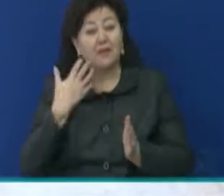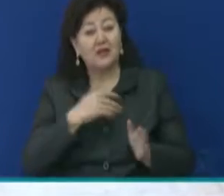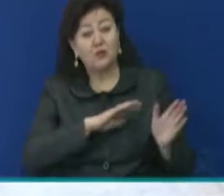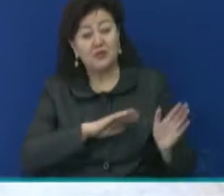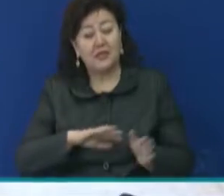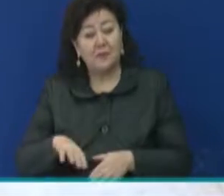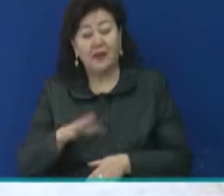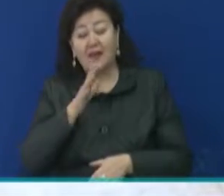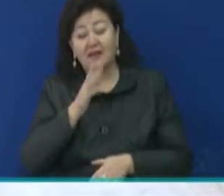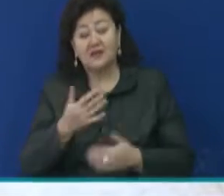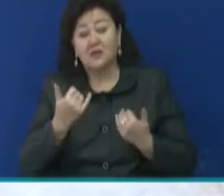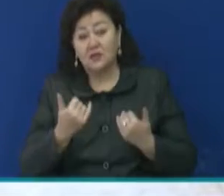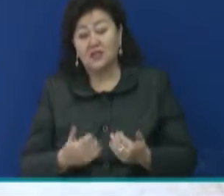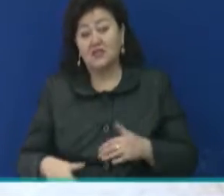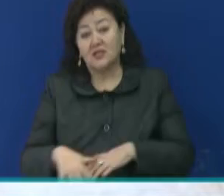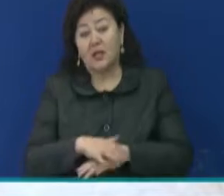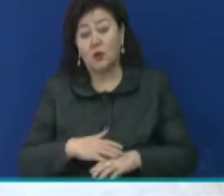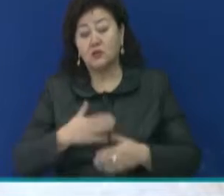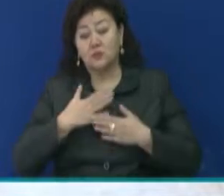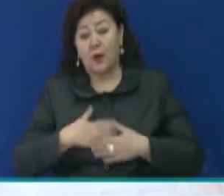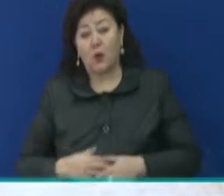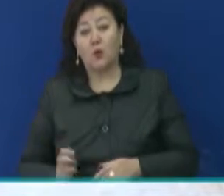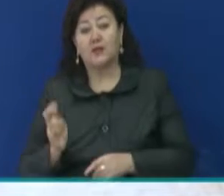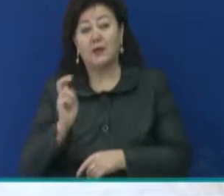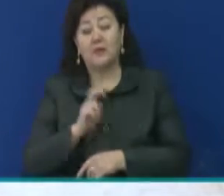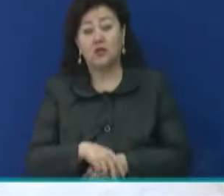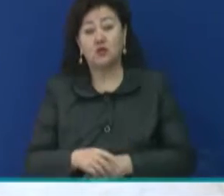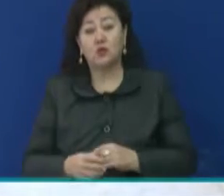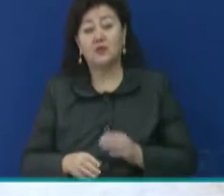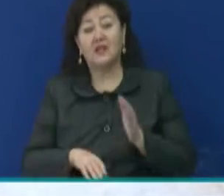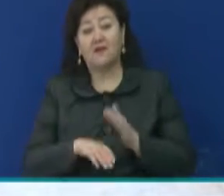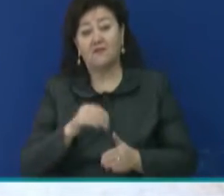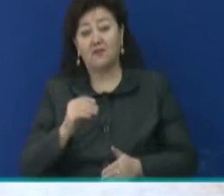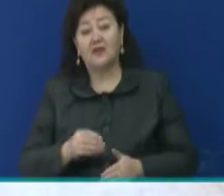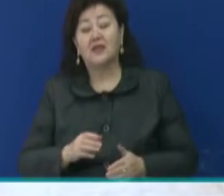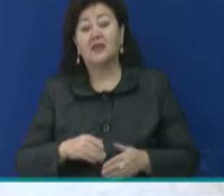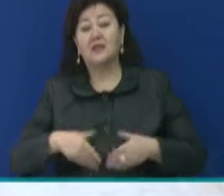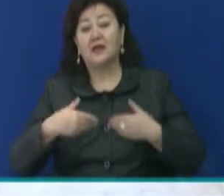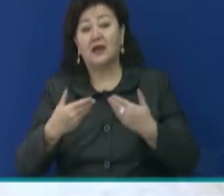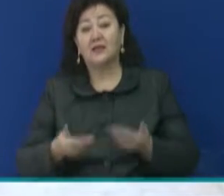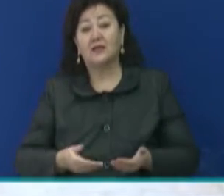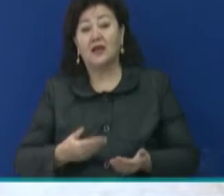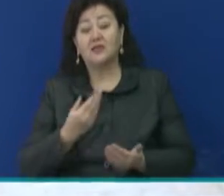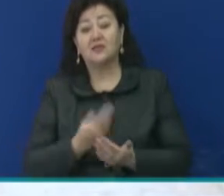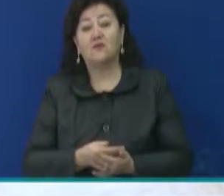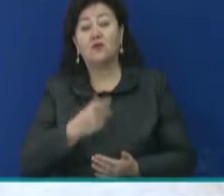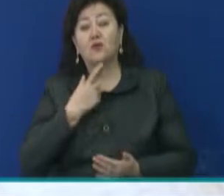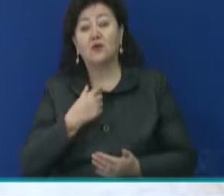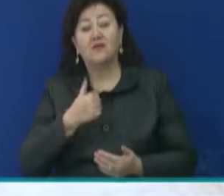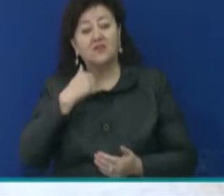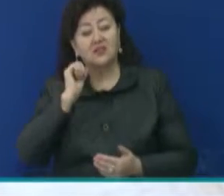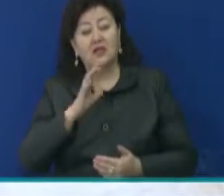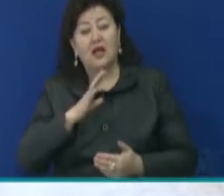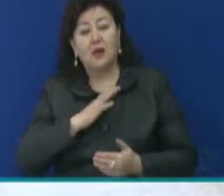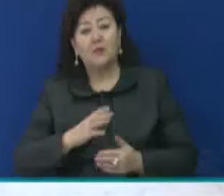но на этот раз народ спокойно пришел на выборы и думаю о будущем нашей страны отдал свой голос вчера еще шёл снег была